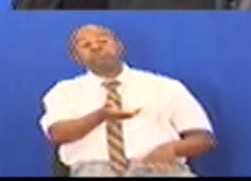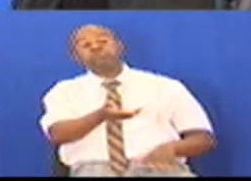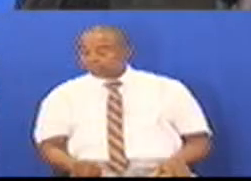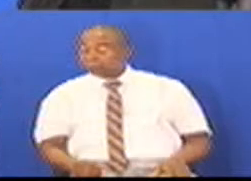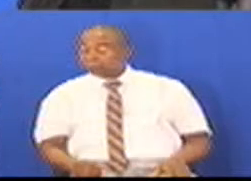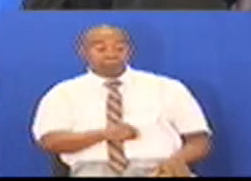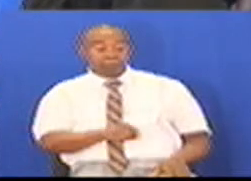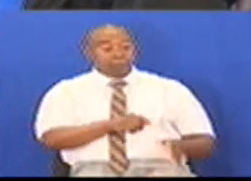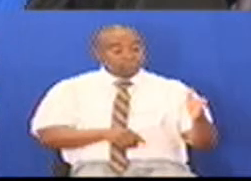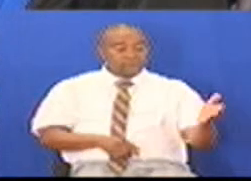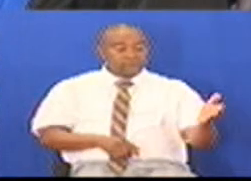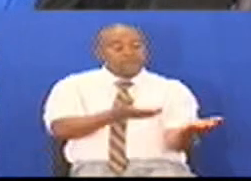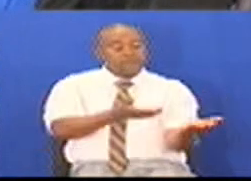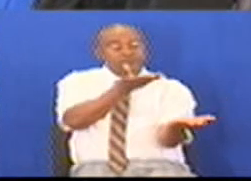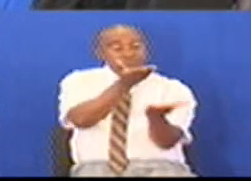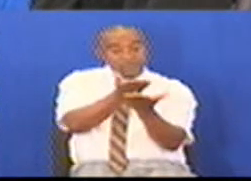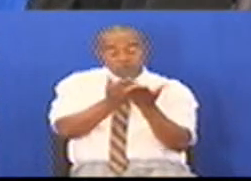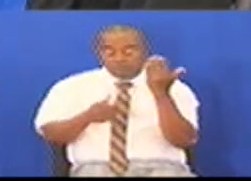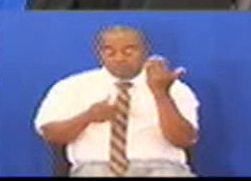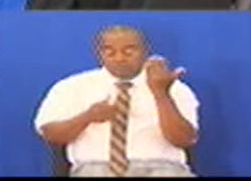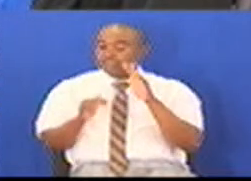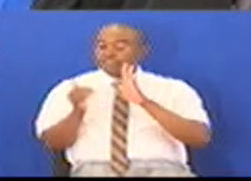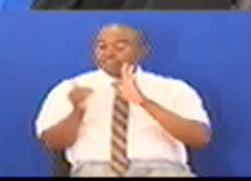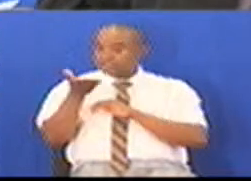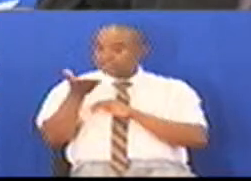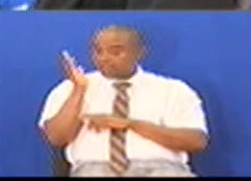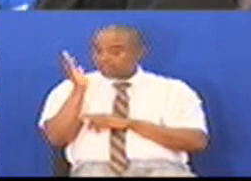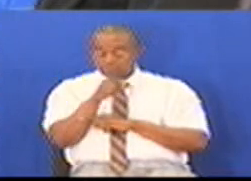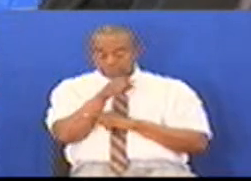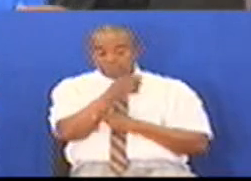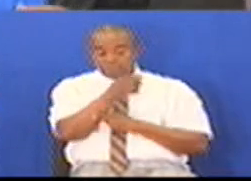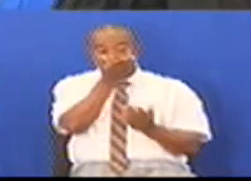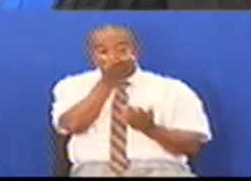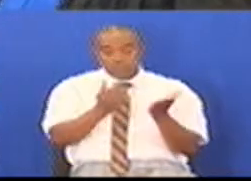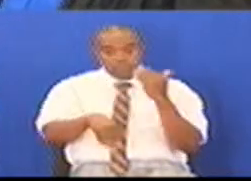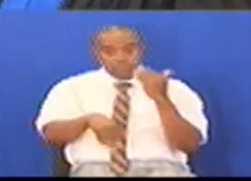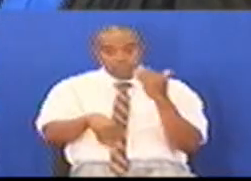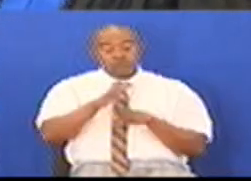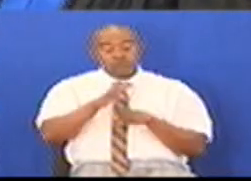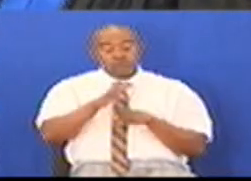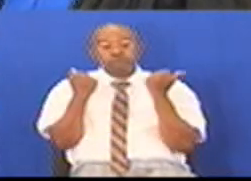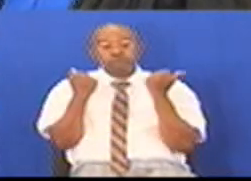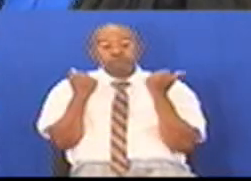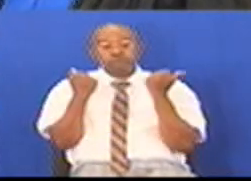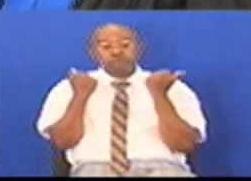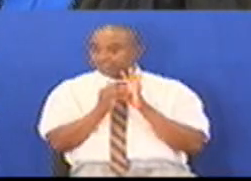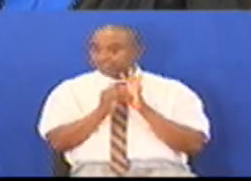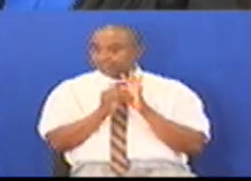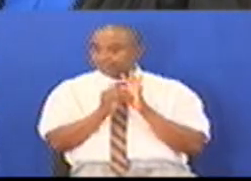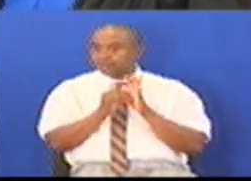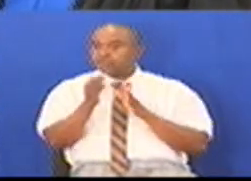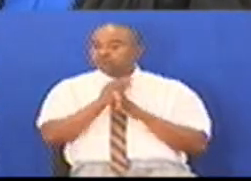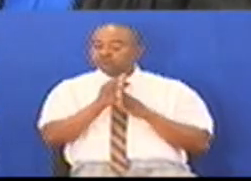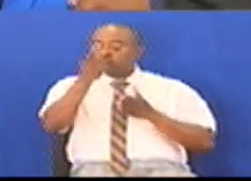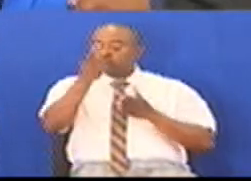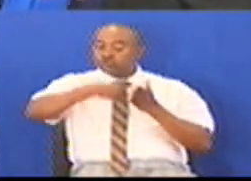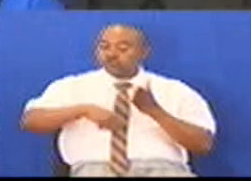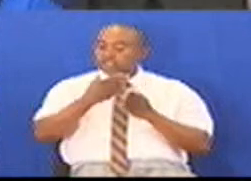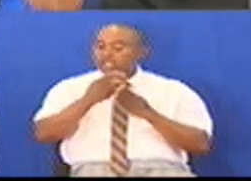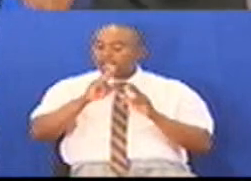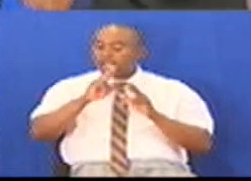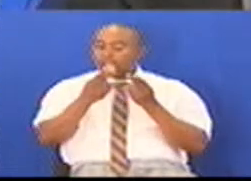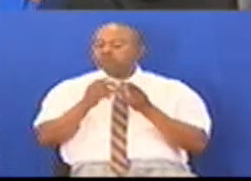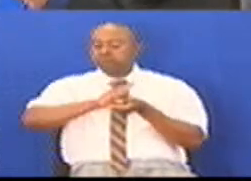miswada ya sheria ya serikali, mswada wa sheria kwa ajili ya kutunga sheria itakayotoza au kubadilisha baadhi ya